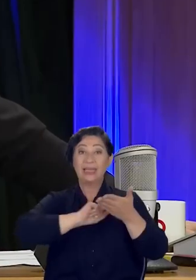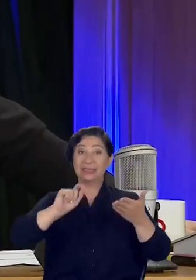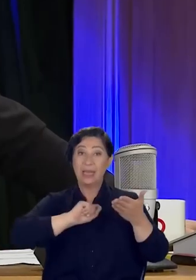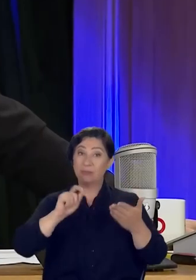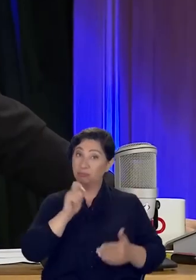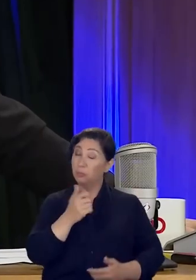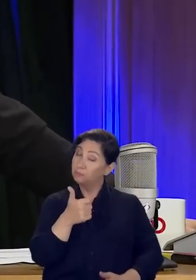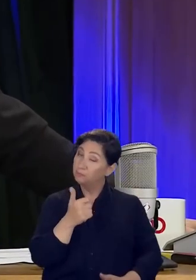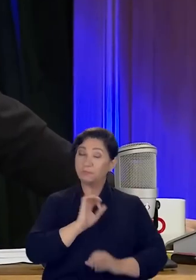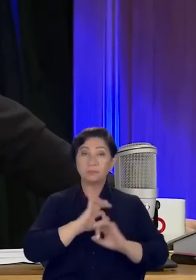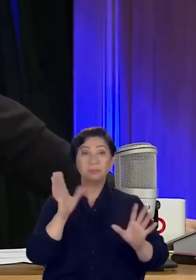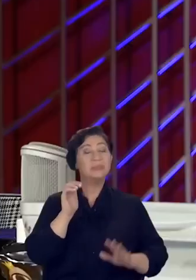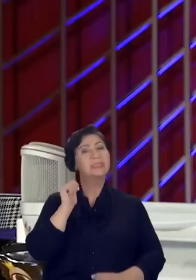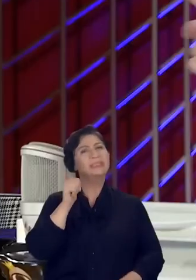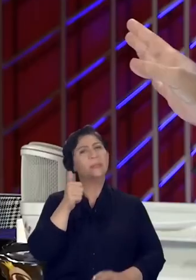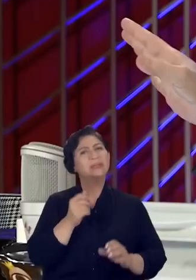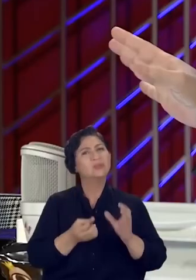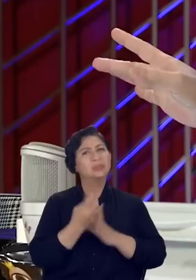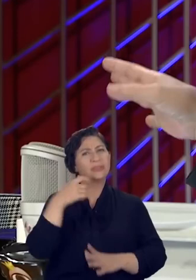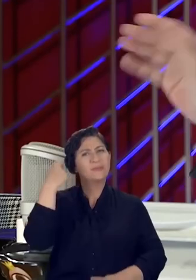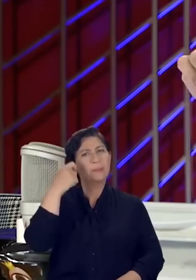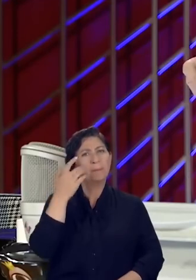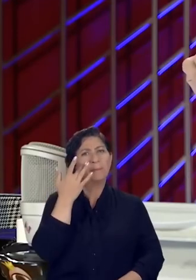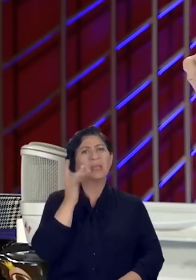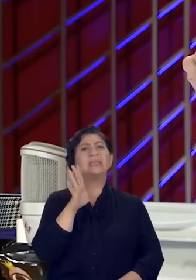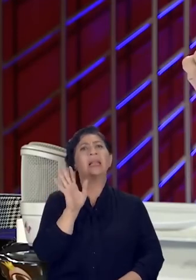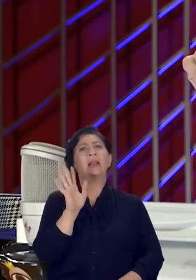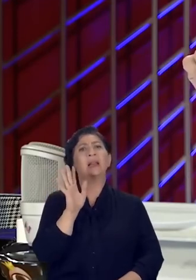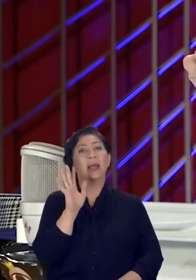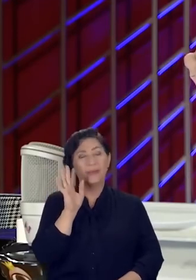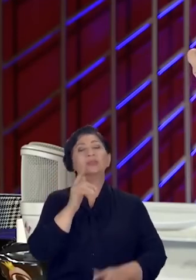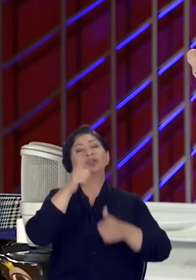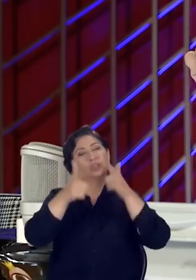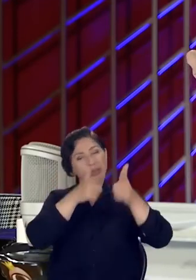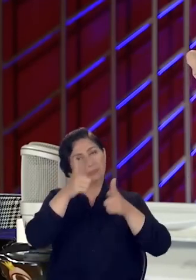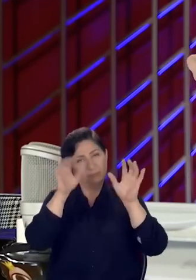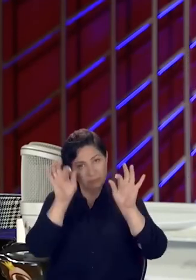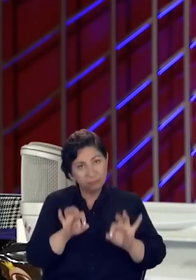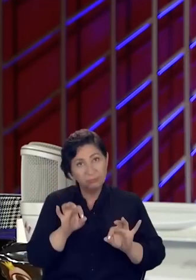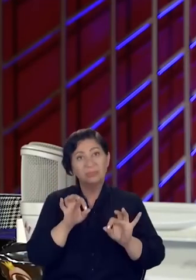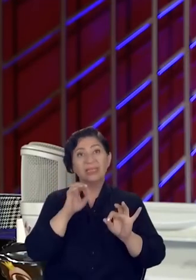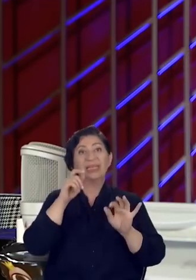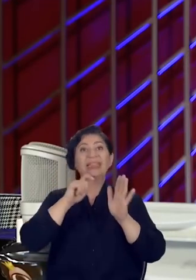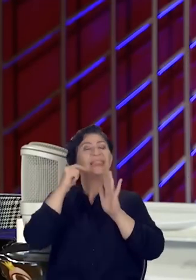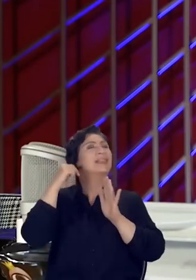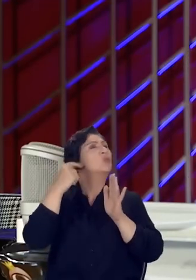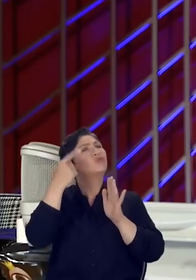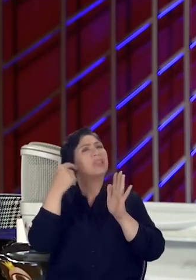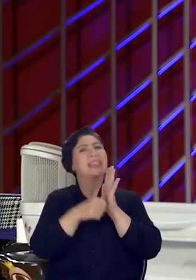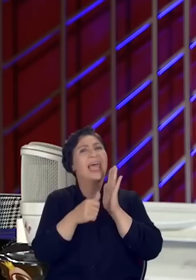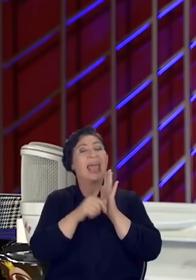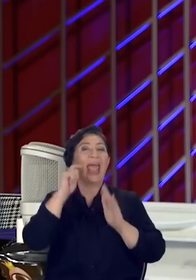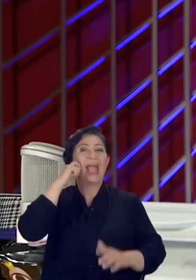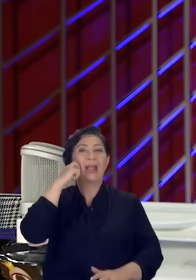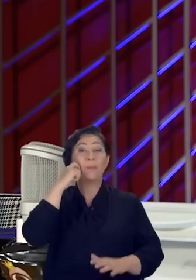var tabii. Harika. Ne zaman çıkacak film? Daha belli değil ama çekilecek. Evet. Yani şu an düşündüğümüz tarih Ekim. İnşallah